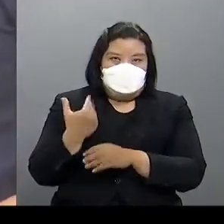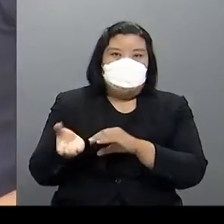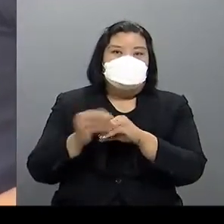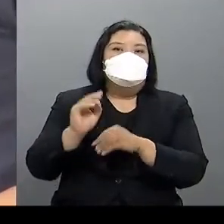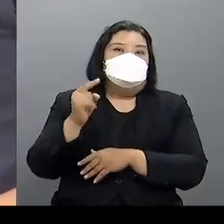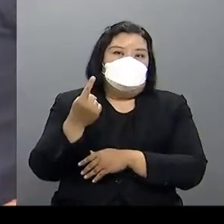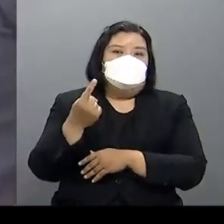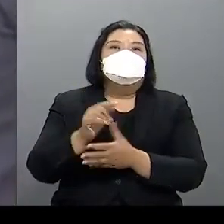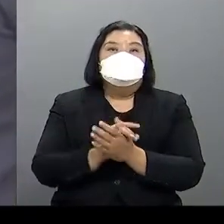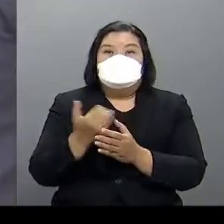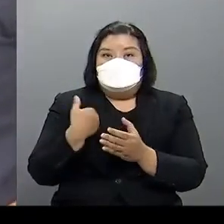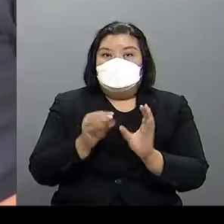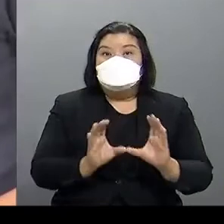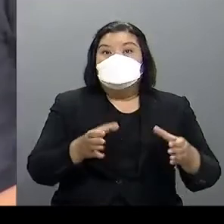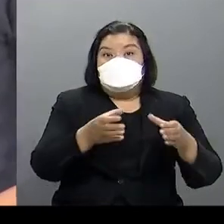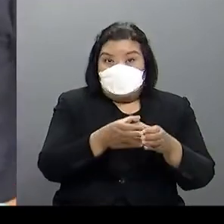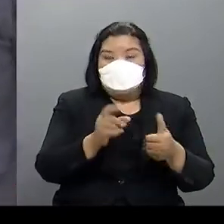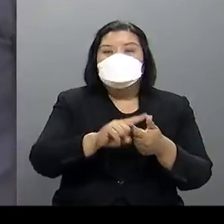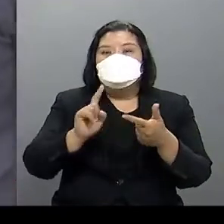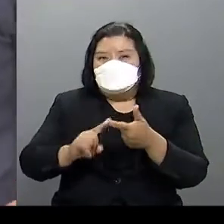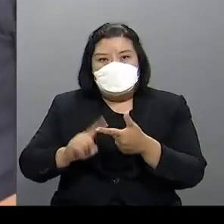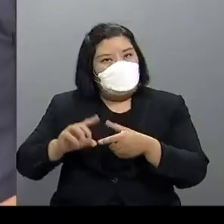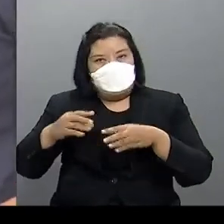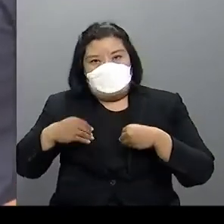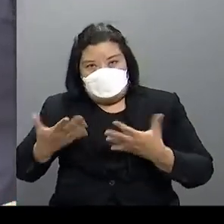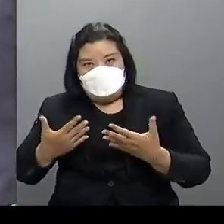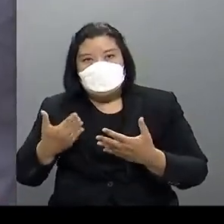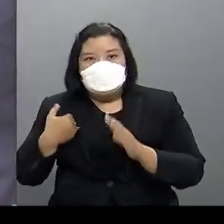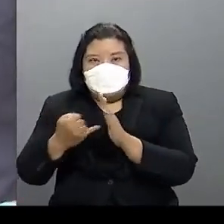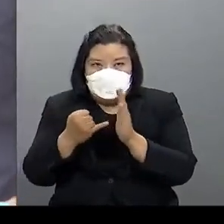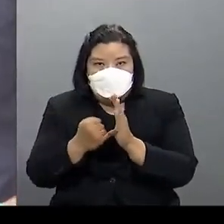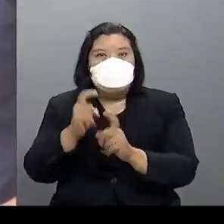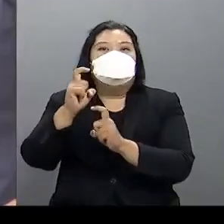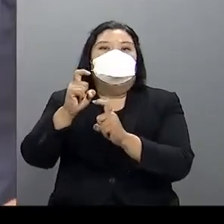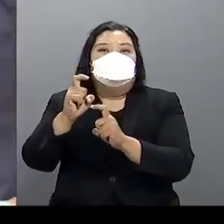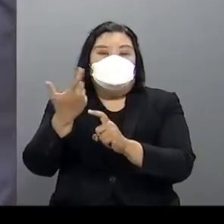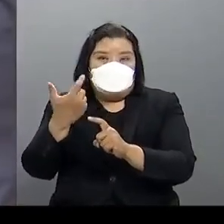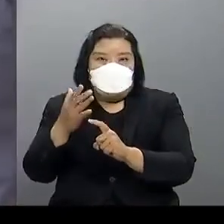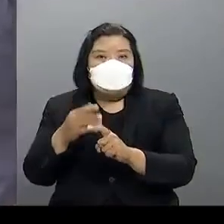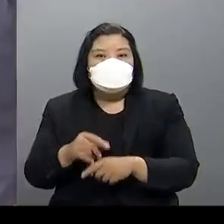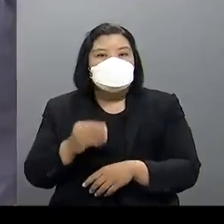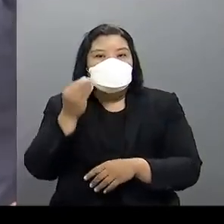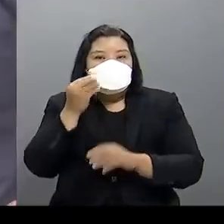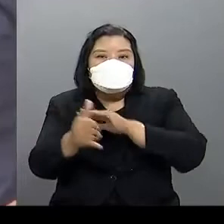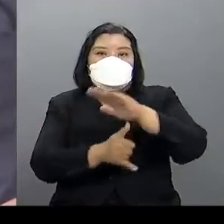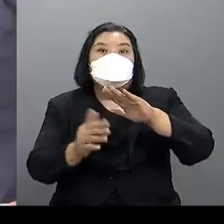และผู้ที่ไม่ปฏิบัติตามโดยการเดินทางมาจากพื้นที่เสี่ยงและไม่กักตัวล่าสุดทางจังหวัดเชียงใหม่ได้ดำเนิน